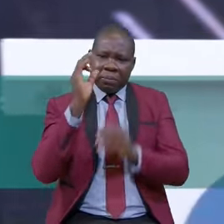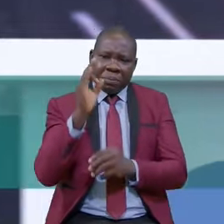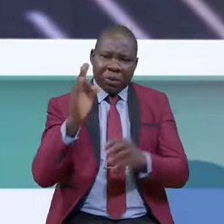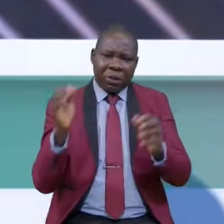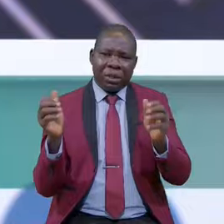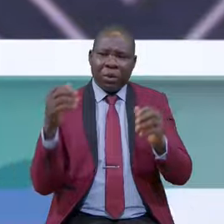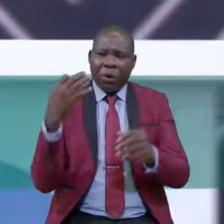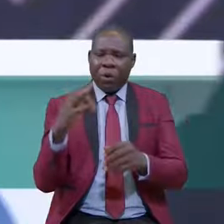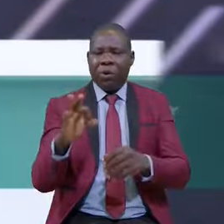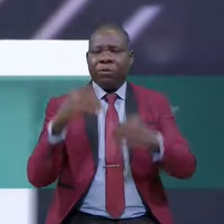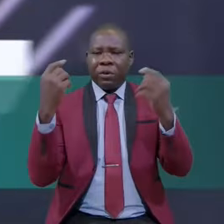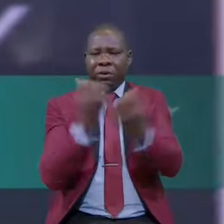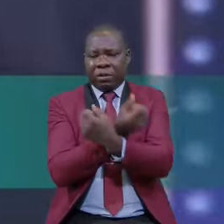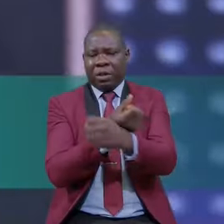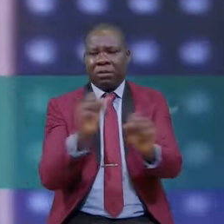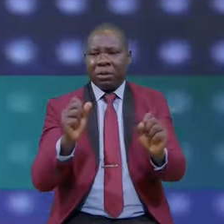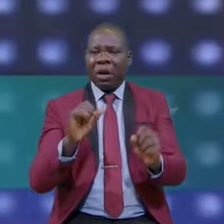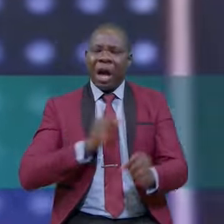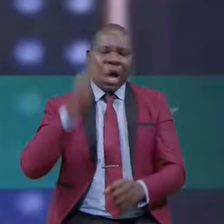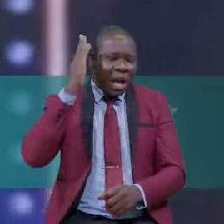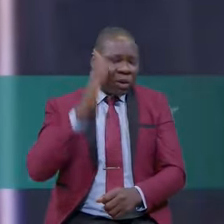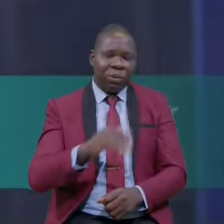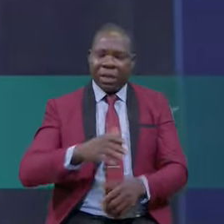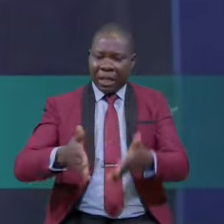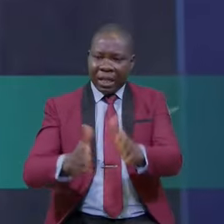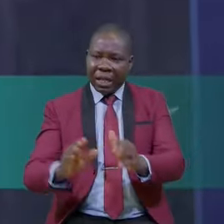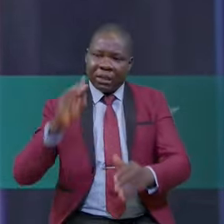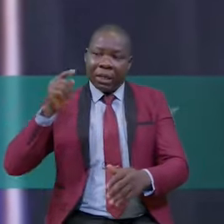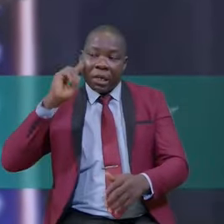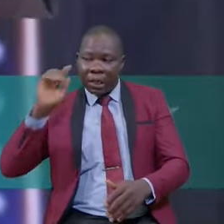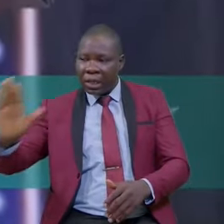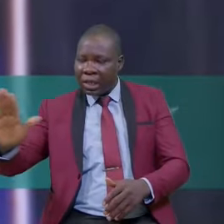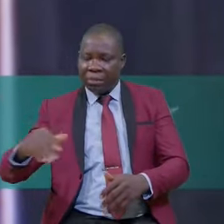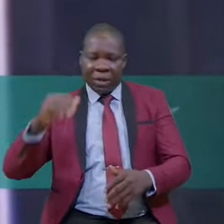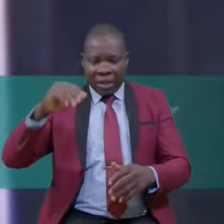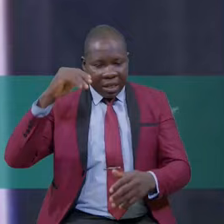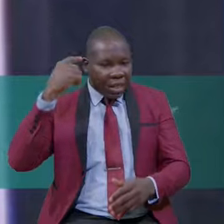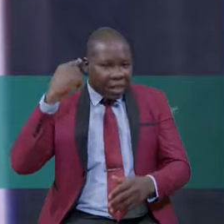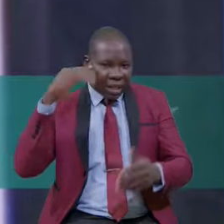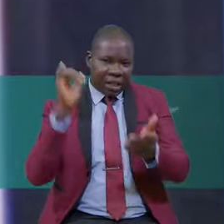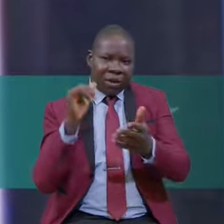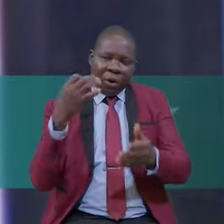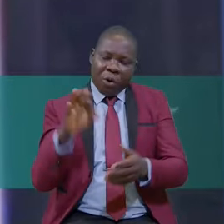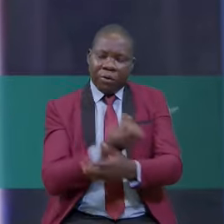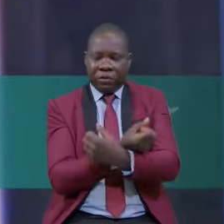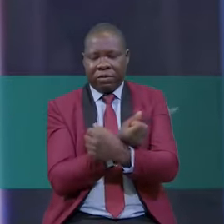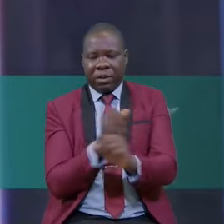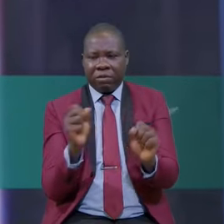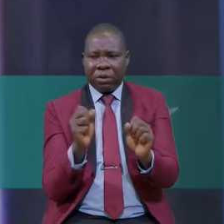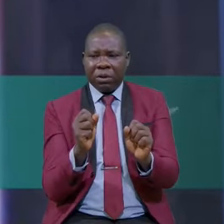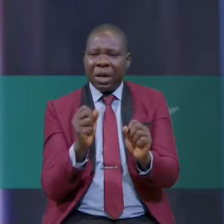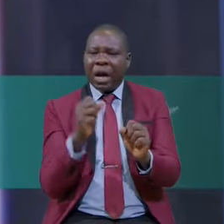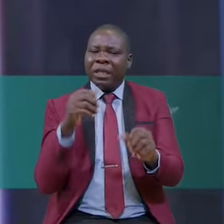was final, and they could go anywhere, et ils pouvaient aller partout, chercher partout. Ce message qu'ils ont entendu de